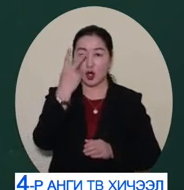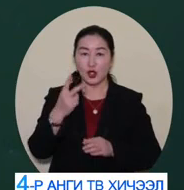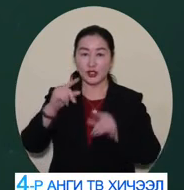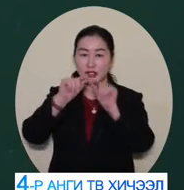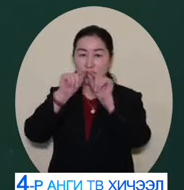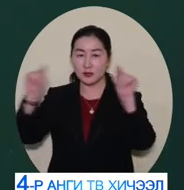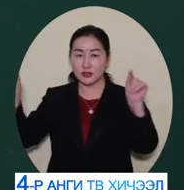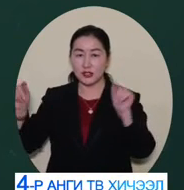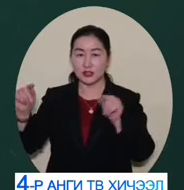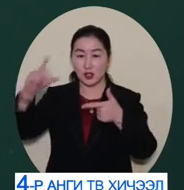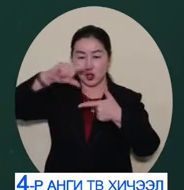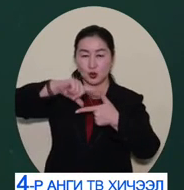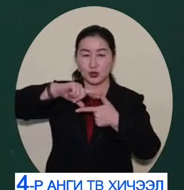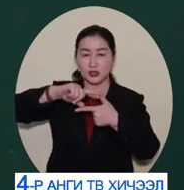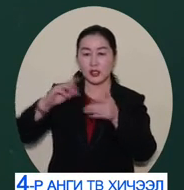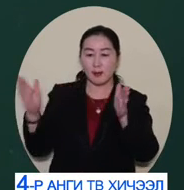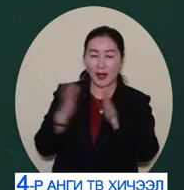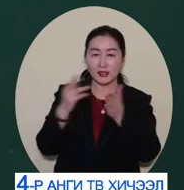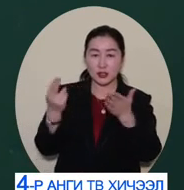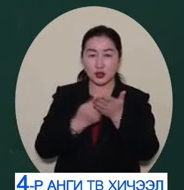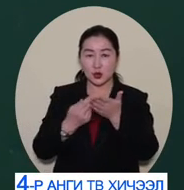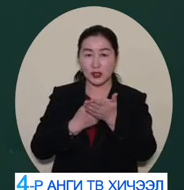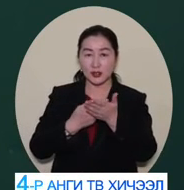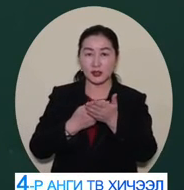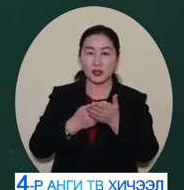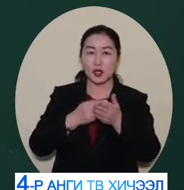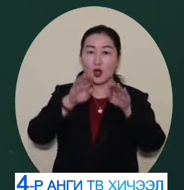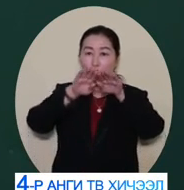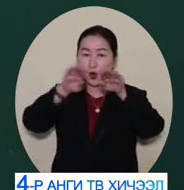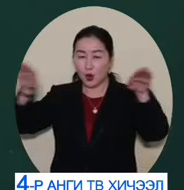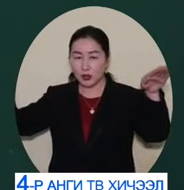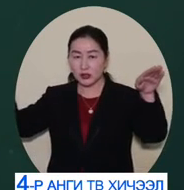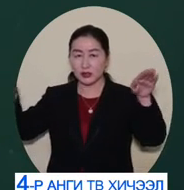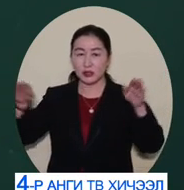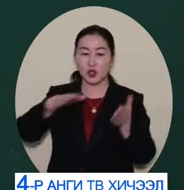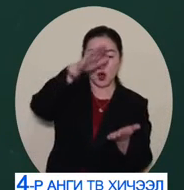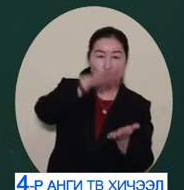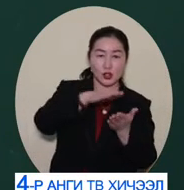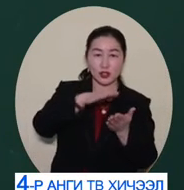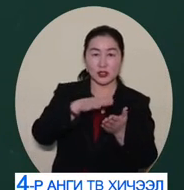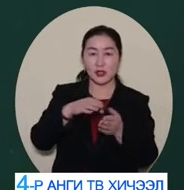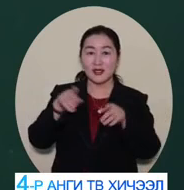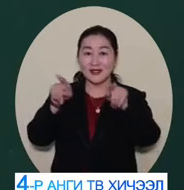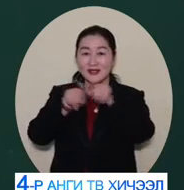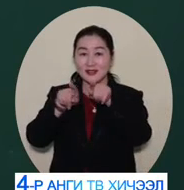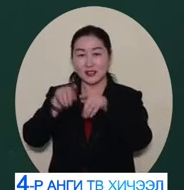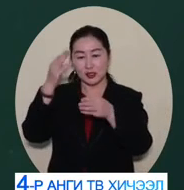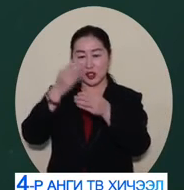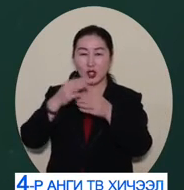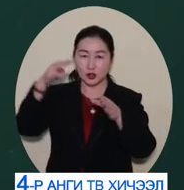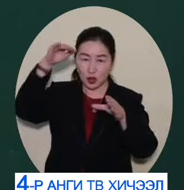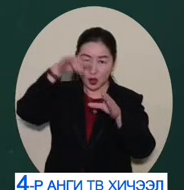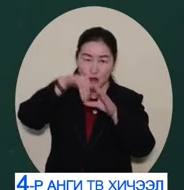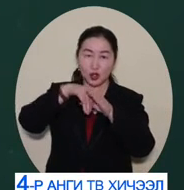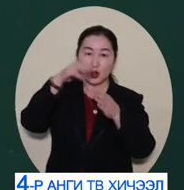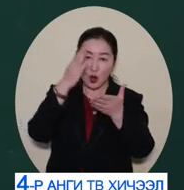ба өргөнийг яг ижил тоонд хувааж байж гарч байгаа одоо үүсэж байгаа дүрс нь